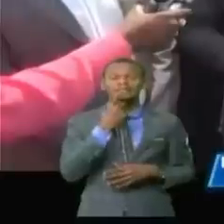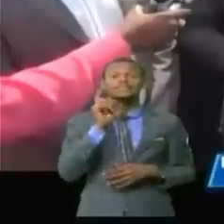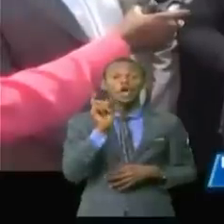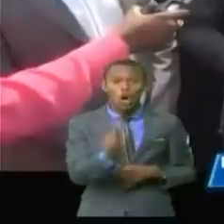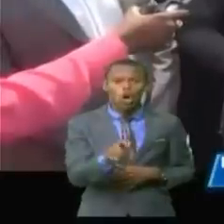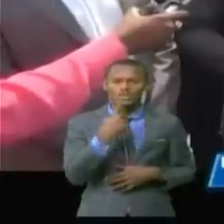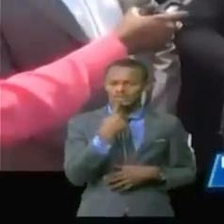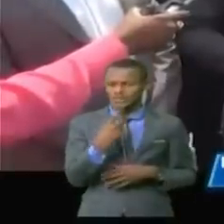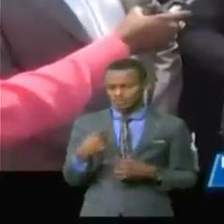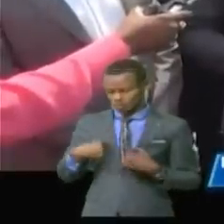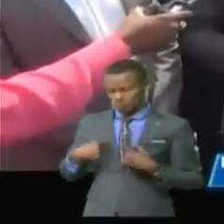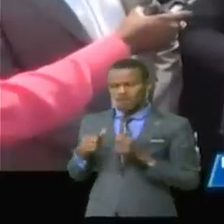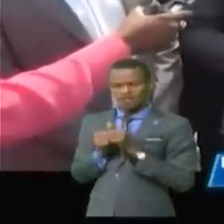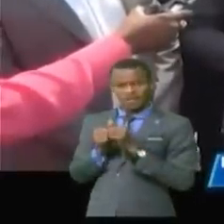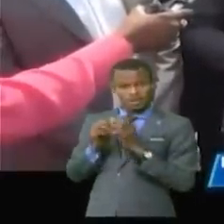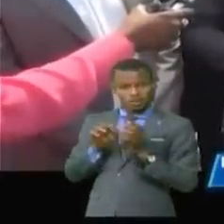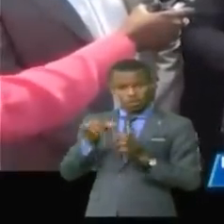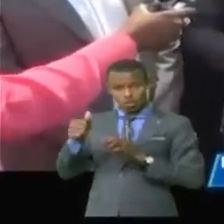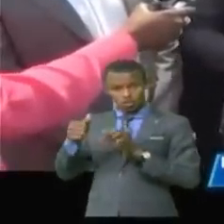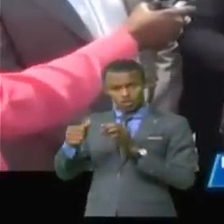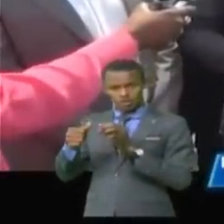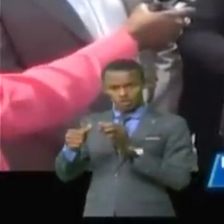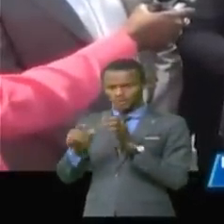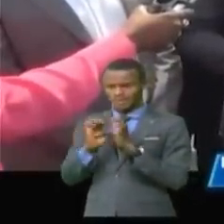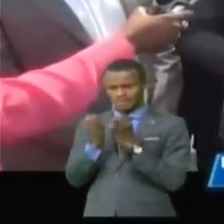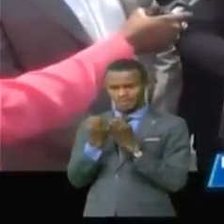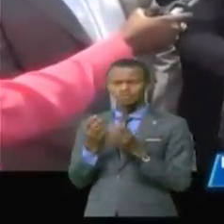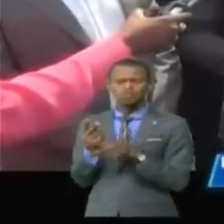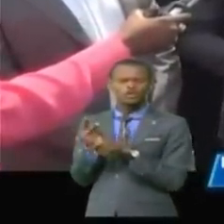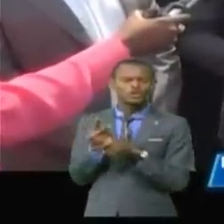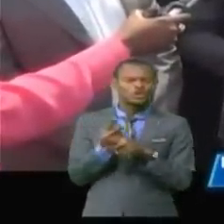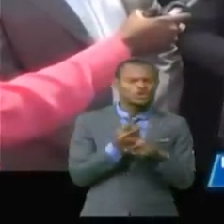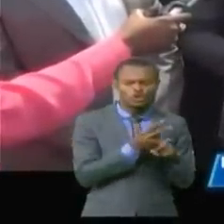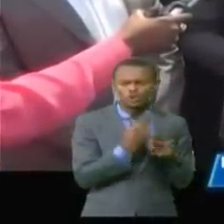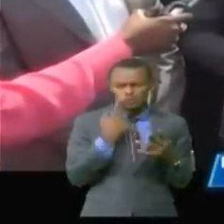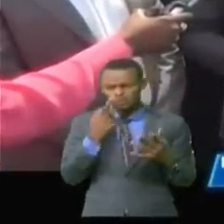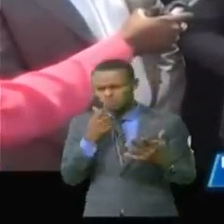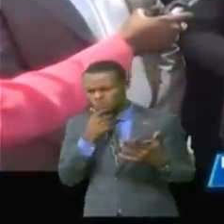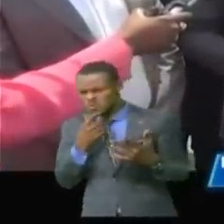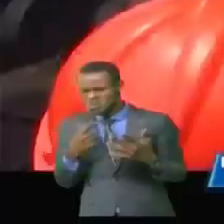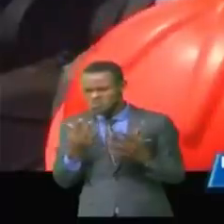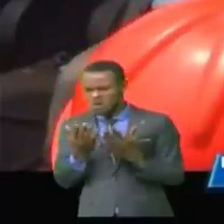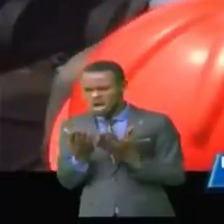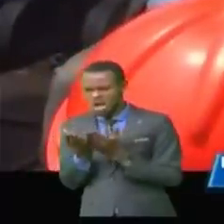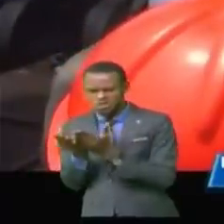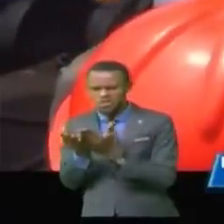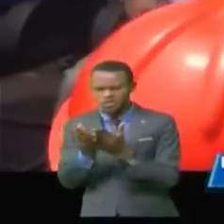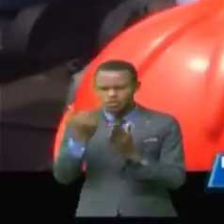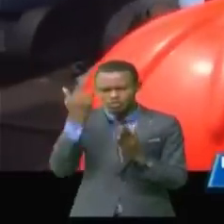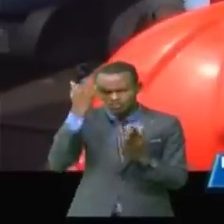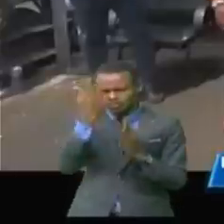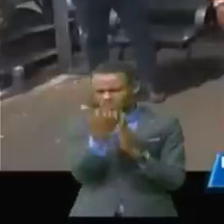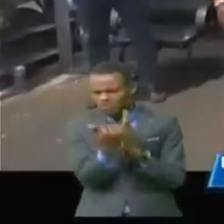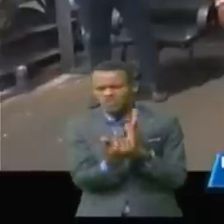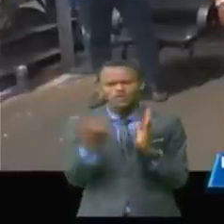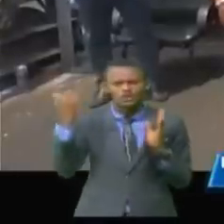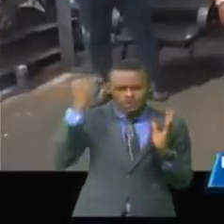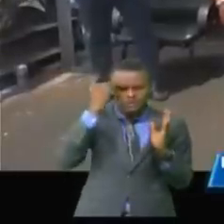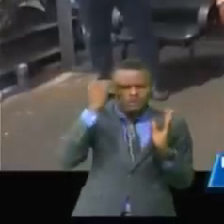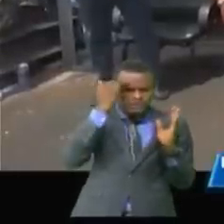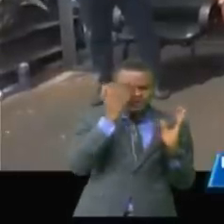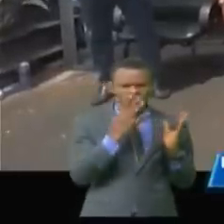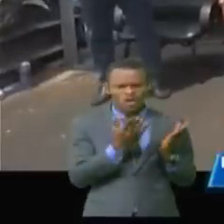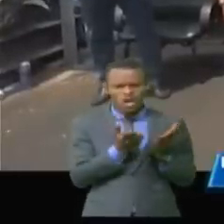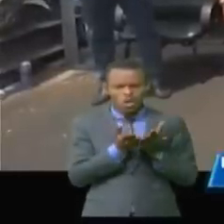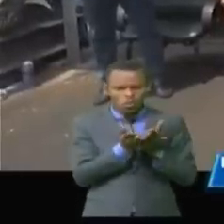décidé de mener un certain nombre d'activités pour commencer assainir les secteurs. Le lancement de cette opération d'identification